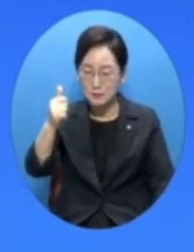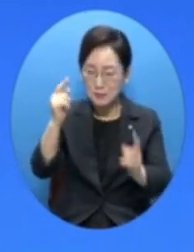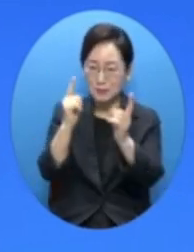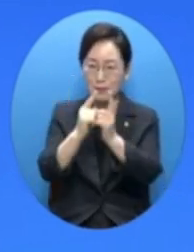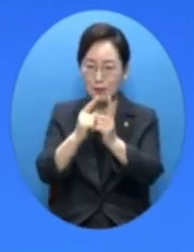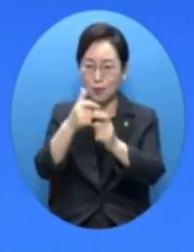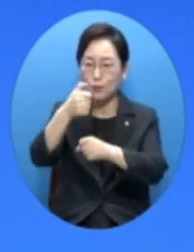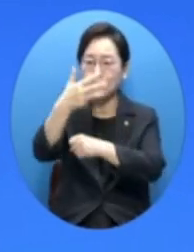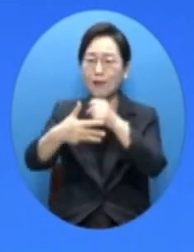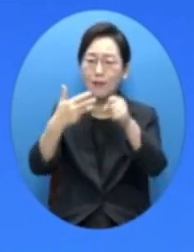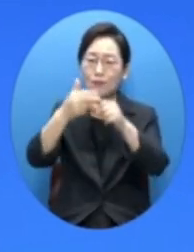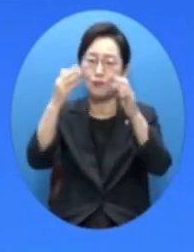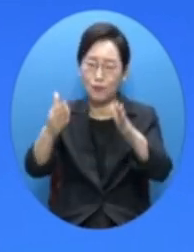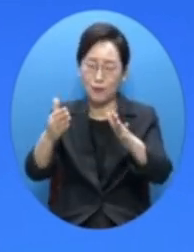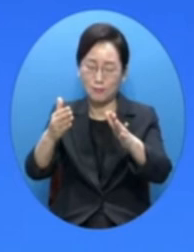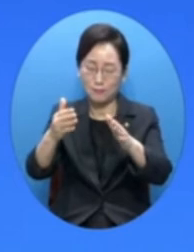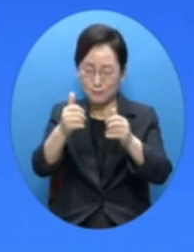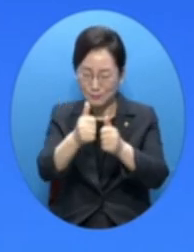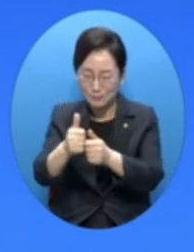섬겼는데